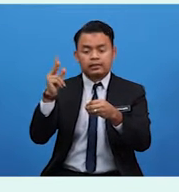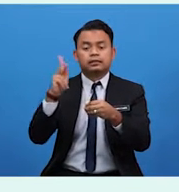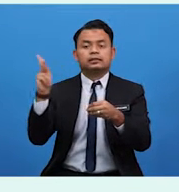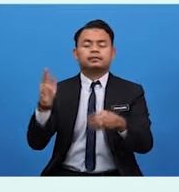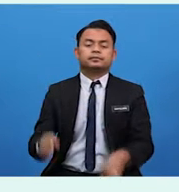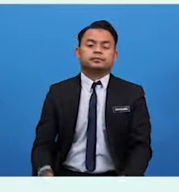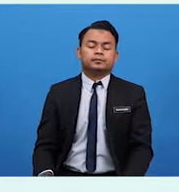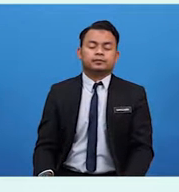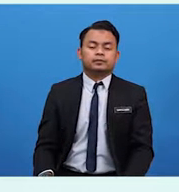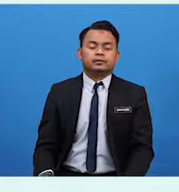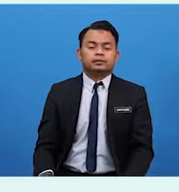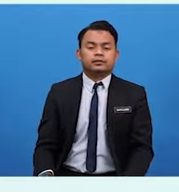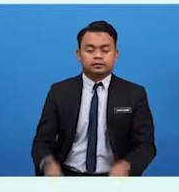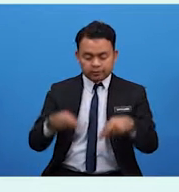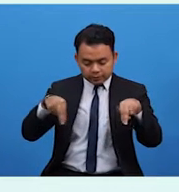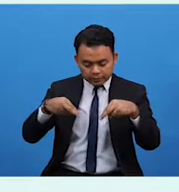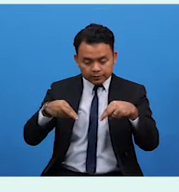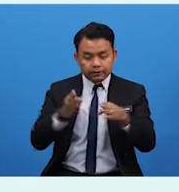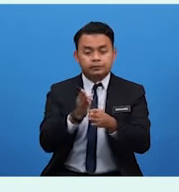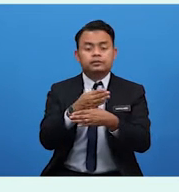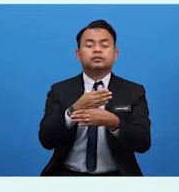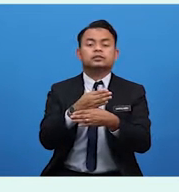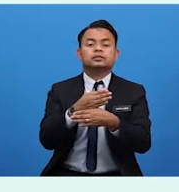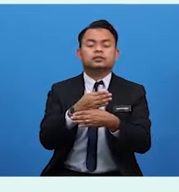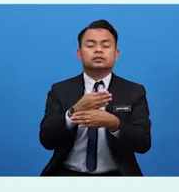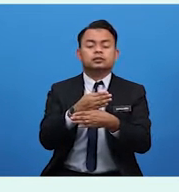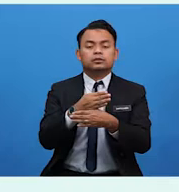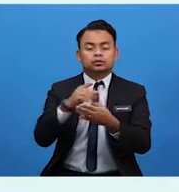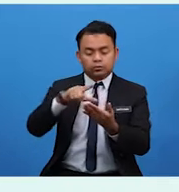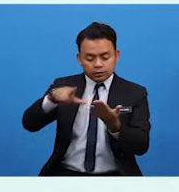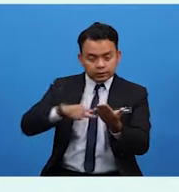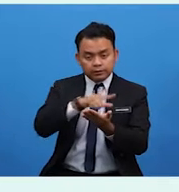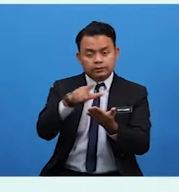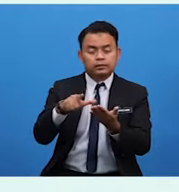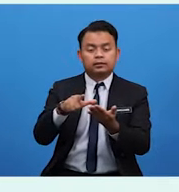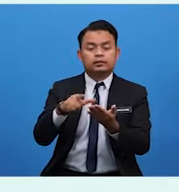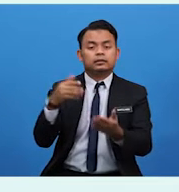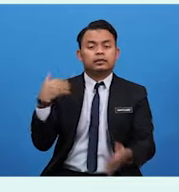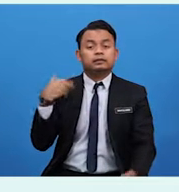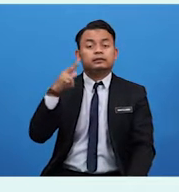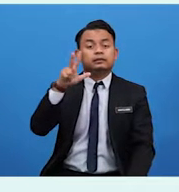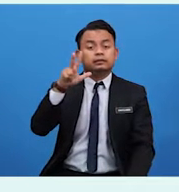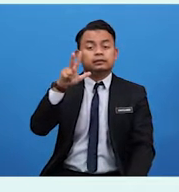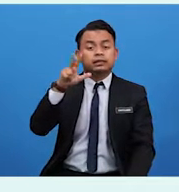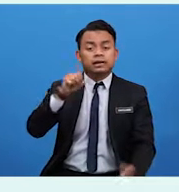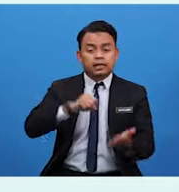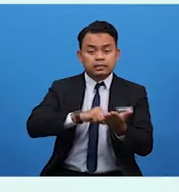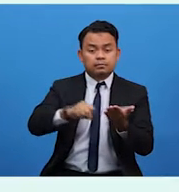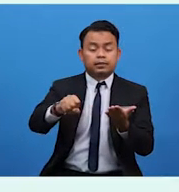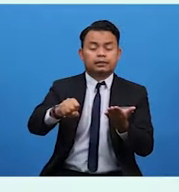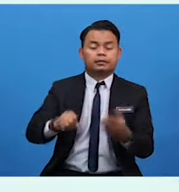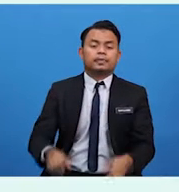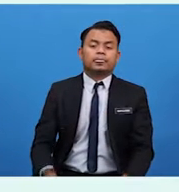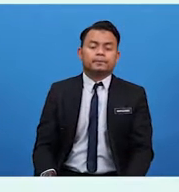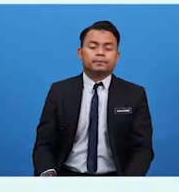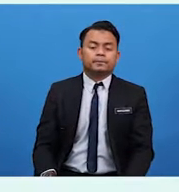Reka bentuk litar pada sesuatu peralatan elektrik dapat ditunjukkan menerusi tiga aspek, iaitu